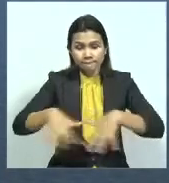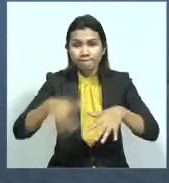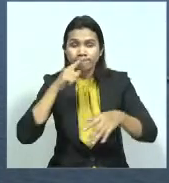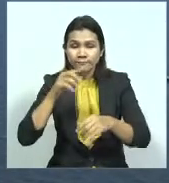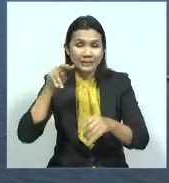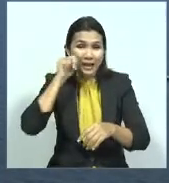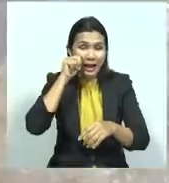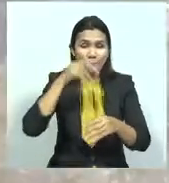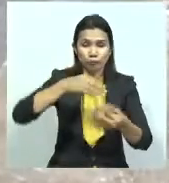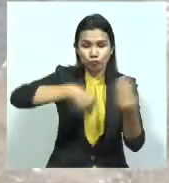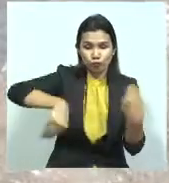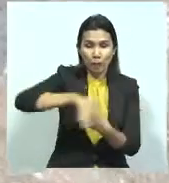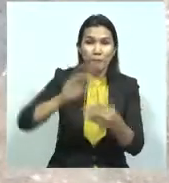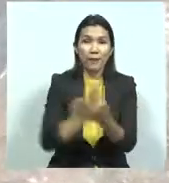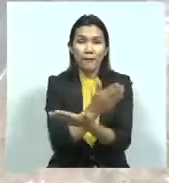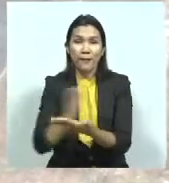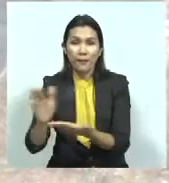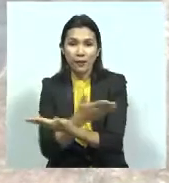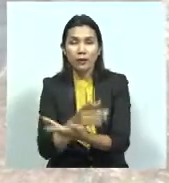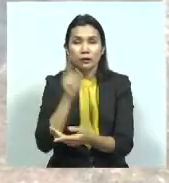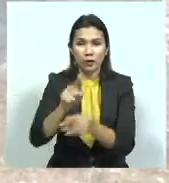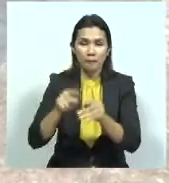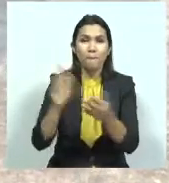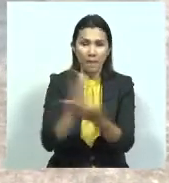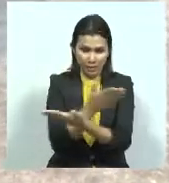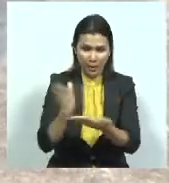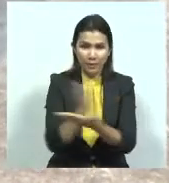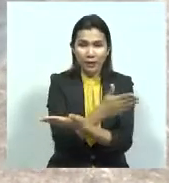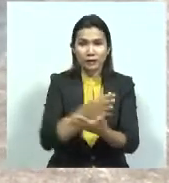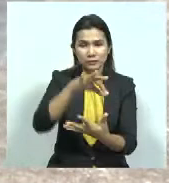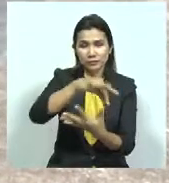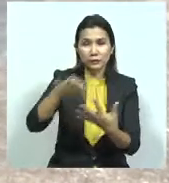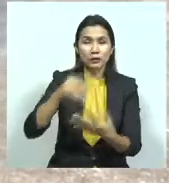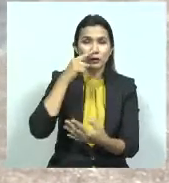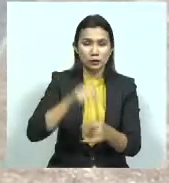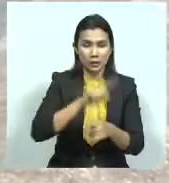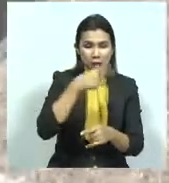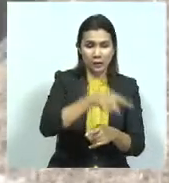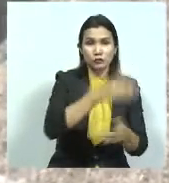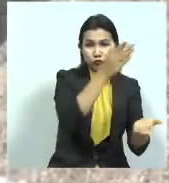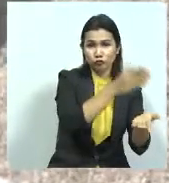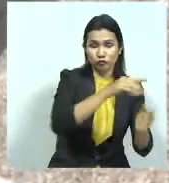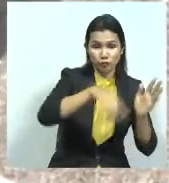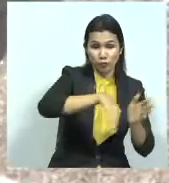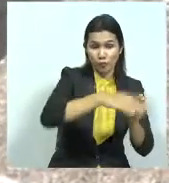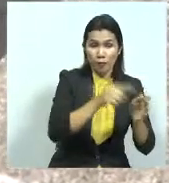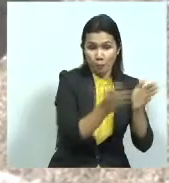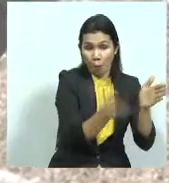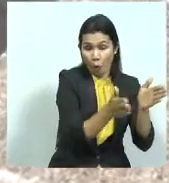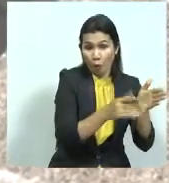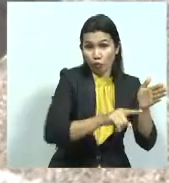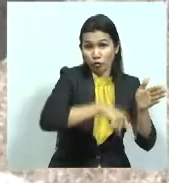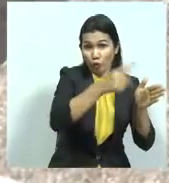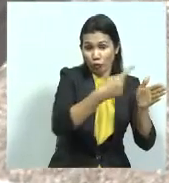การหมุนเวียนการใช้น้ำย้ำว่าต้องสลับกันใช้นะคะจังหวัดต้นน้ำต้องหยุดใช้น้ำก่อนเพื่อให้น้ำไหลลง